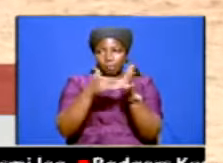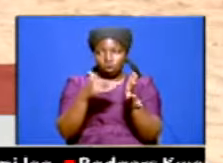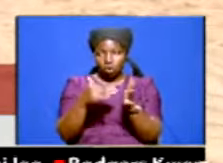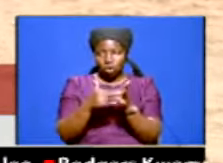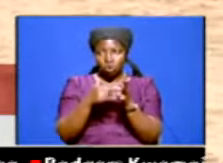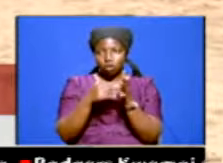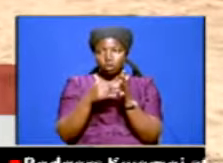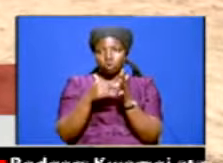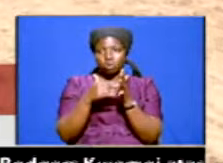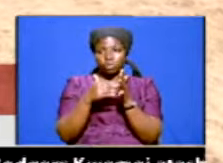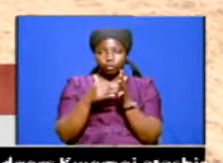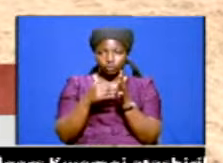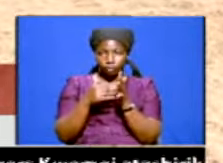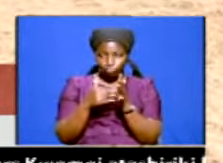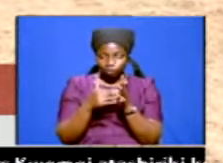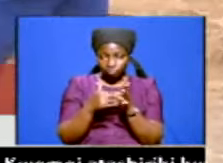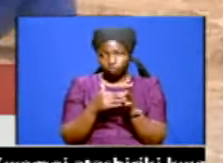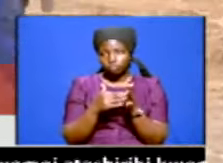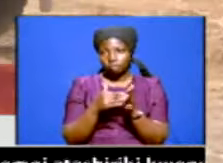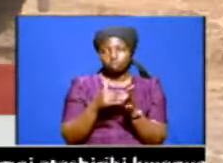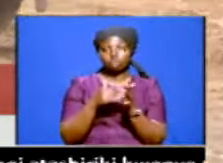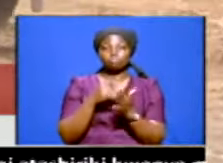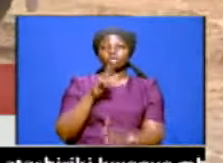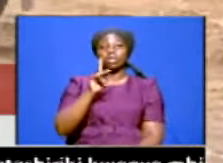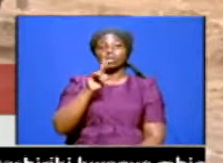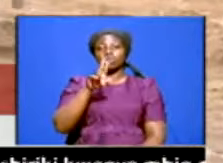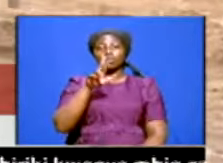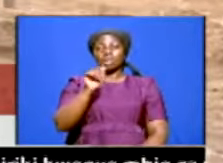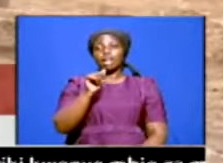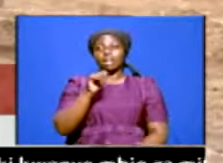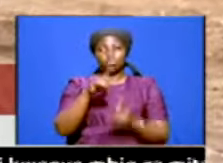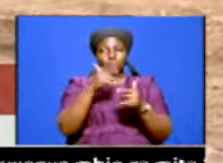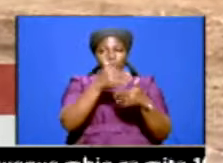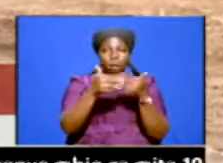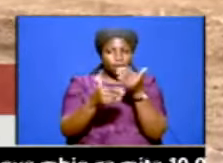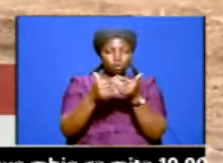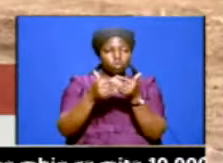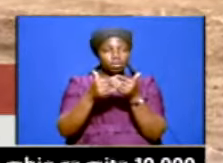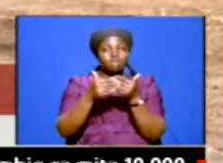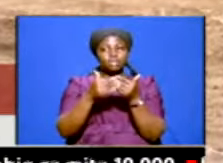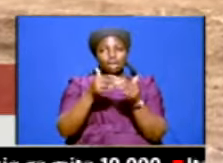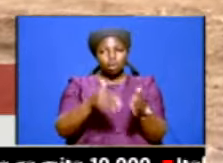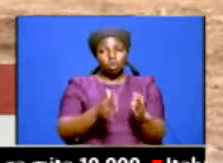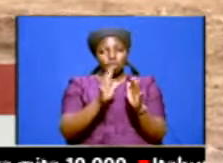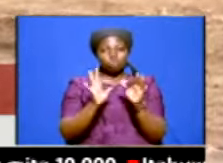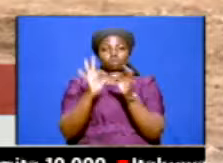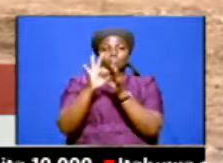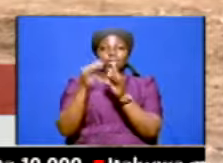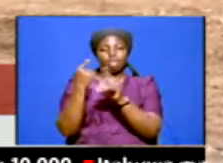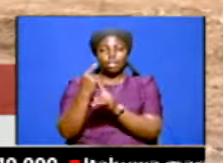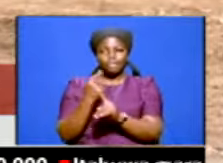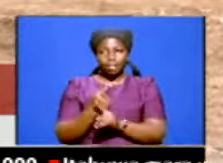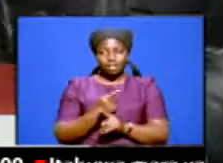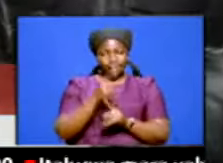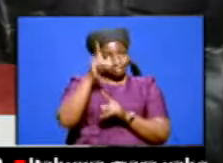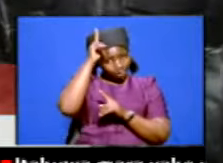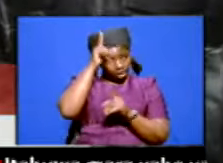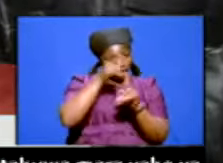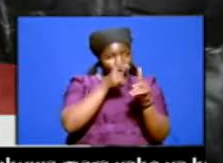za maeneo miji kujenga barabara ya umbali wa kilomita 9 kuunganisha vijiji kadhaa kwenye barabara kuu ya Nairobi kuelekea